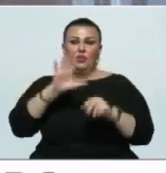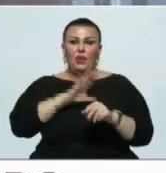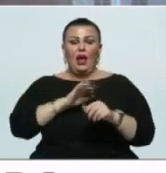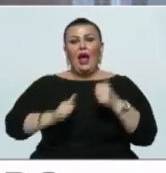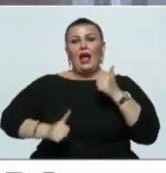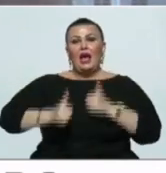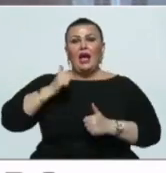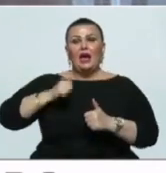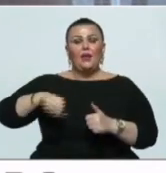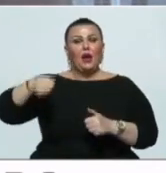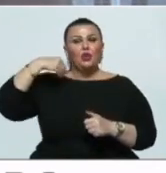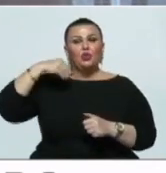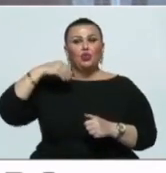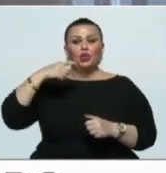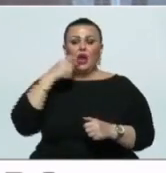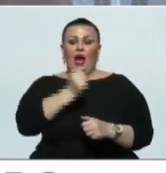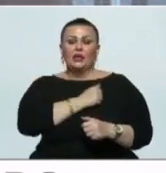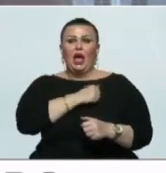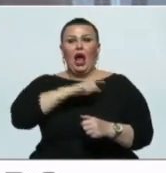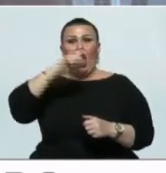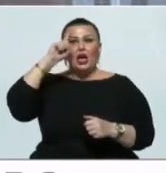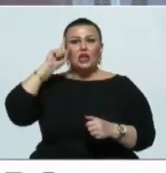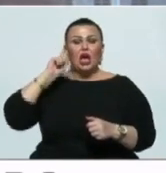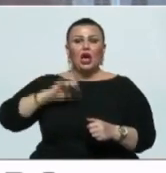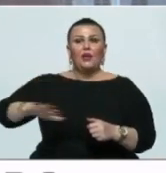Kahraman Türk askeri orada Azerbaycanlı